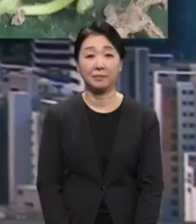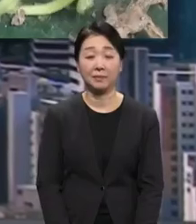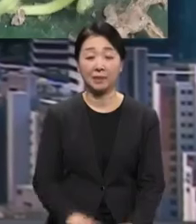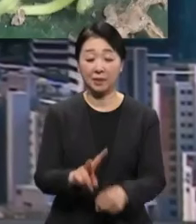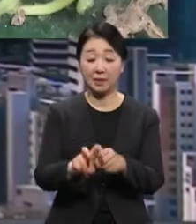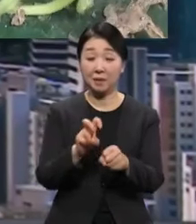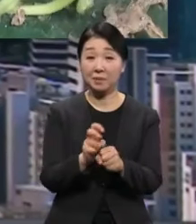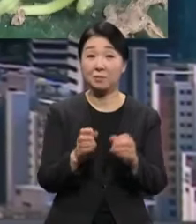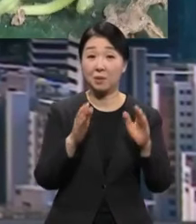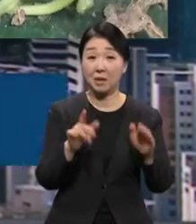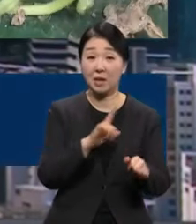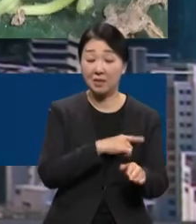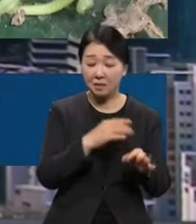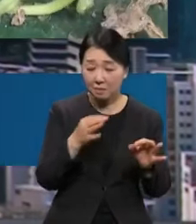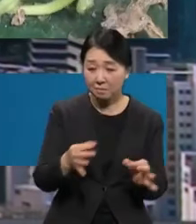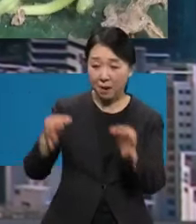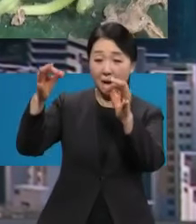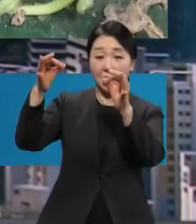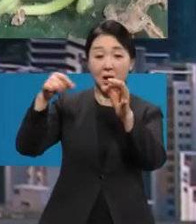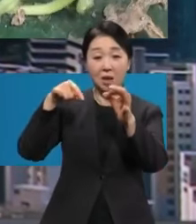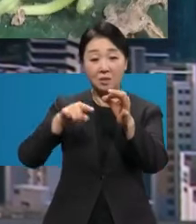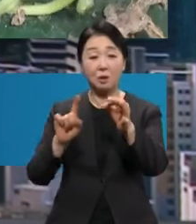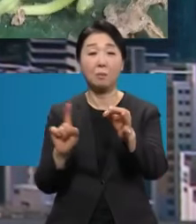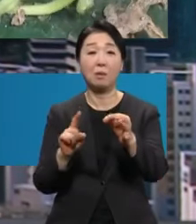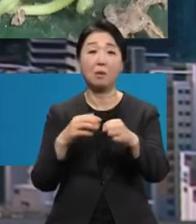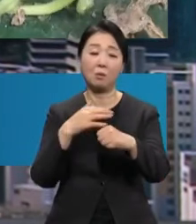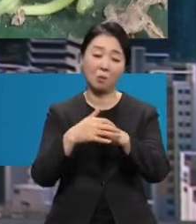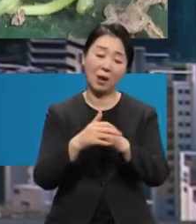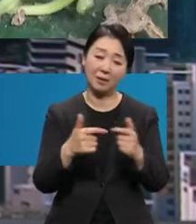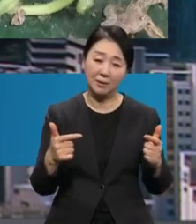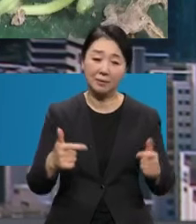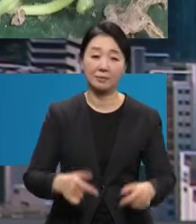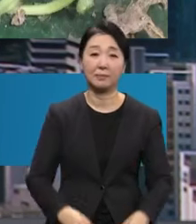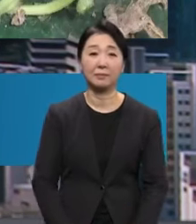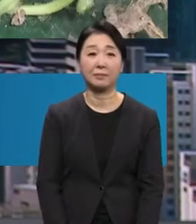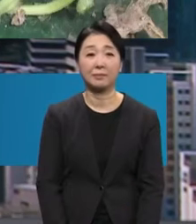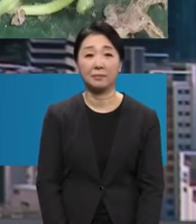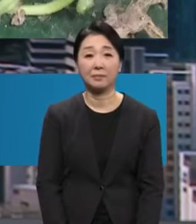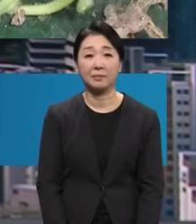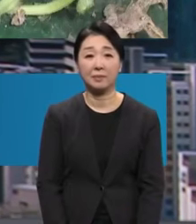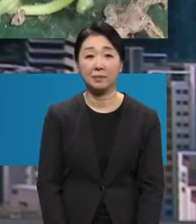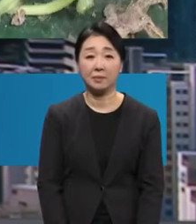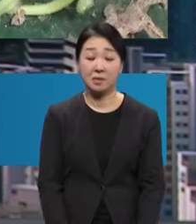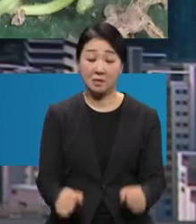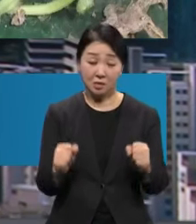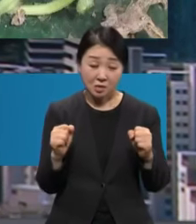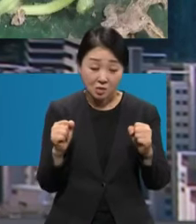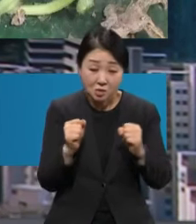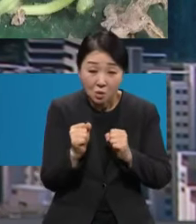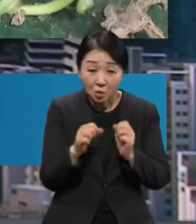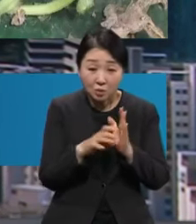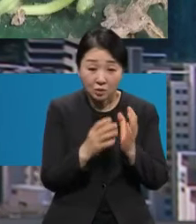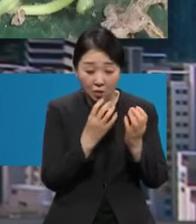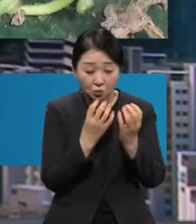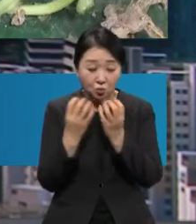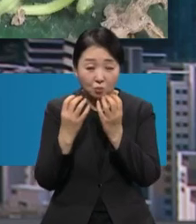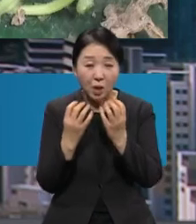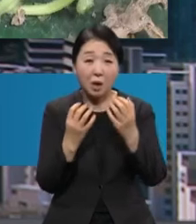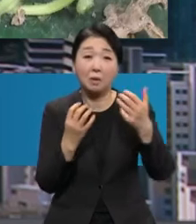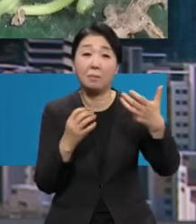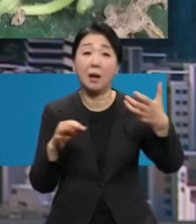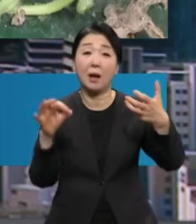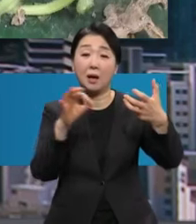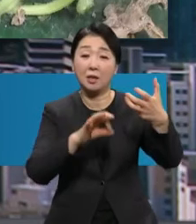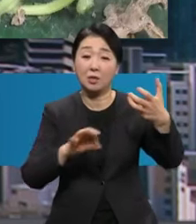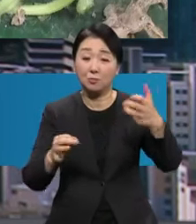32년 만에 가장 많이 오른 과일값 소식 전해드렸었죠 그런데 겨울 수박에 80% 가까이 나는